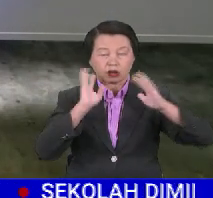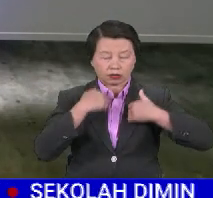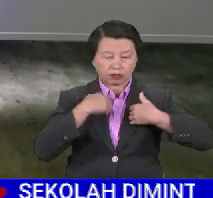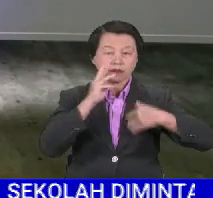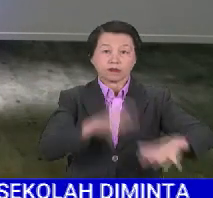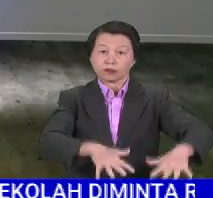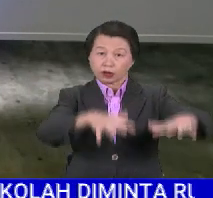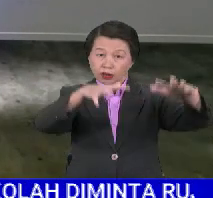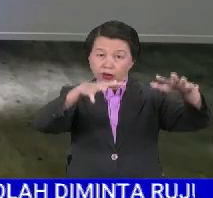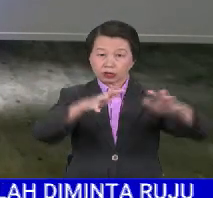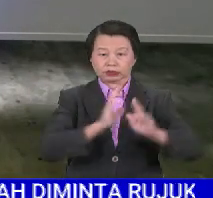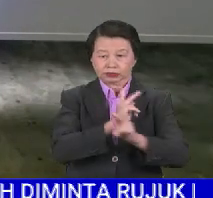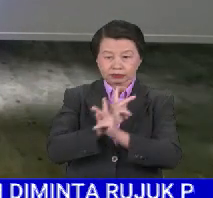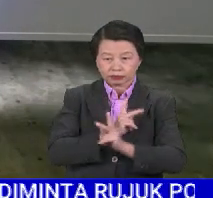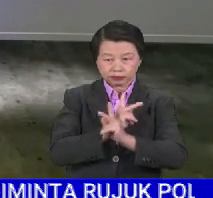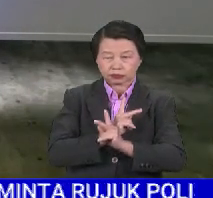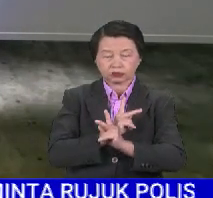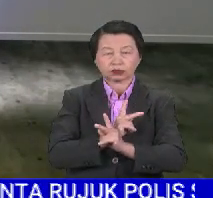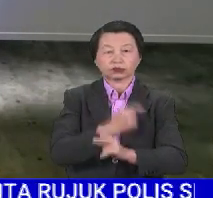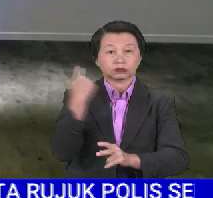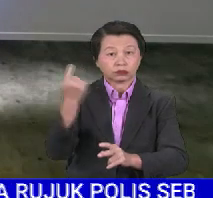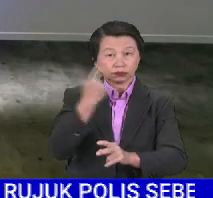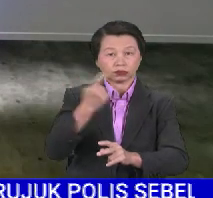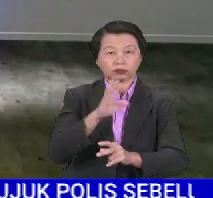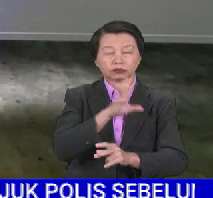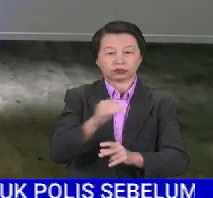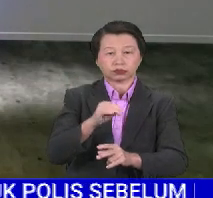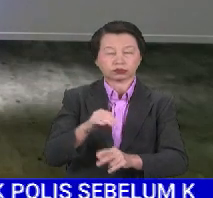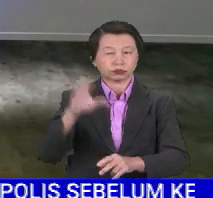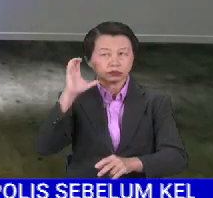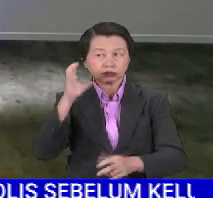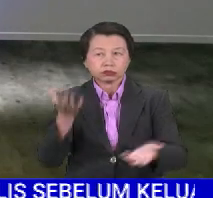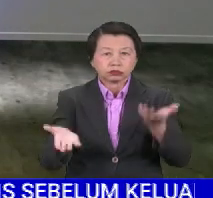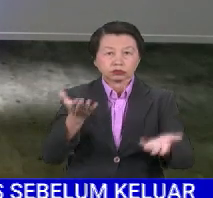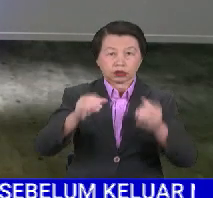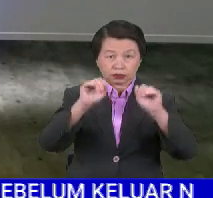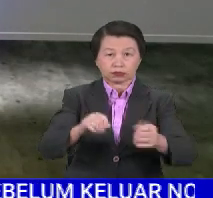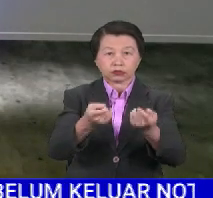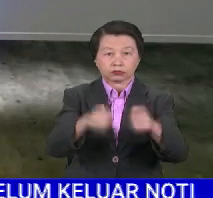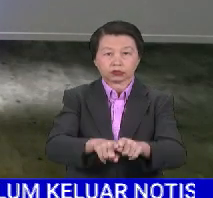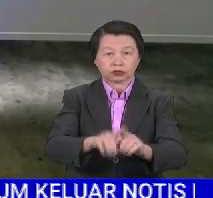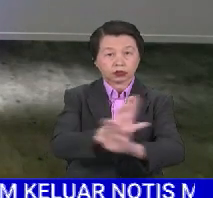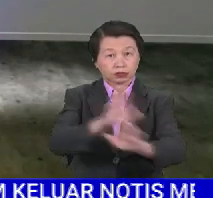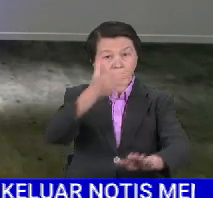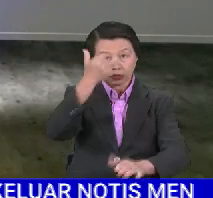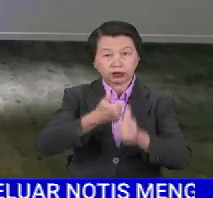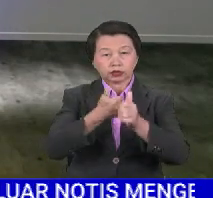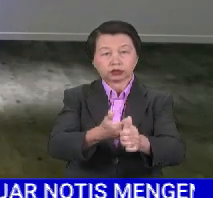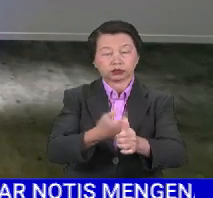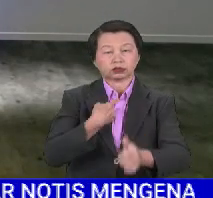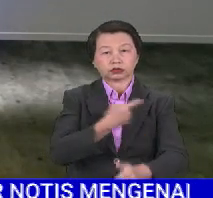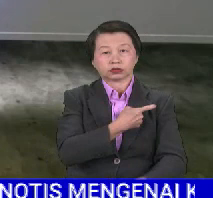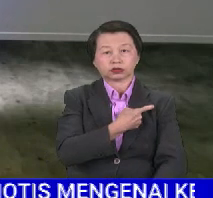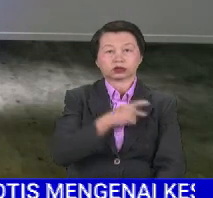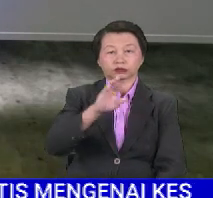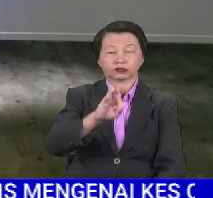Oleh itu, orang awam diminta untuk sentiasa berwaspada dan berhati-hati dengan sebarang kemungkinan yang boleh berlaku. Jangan lupa untuk ikuti kami di